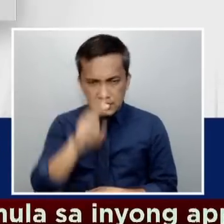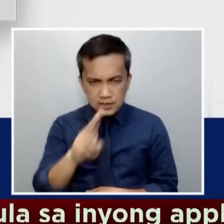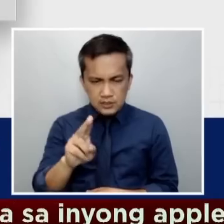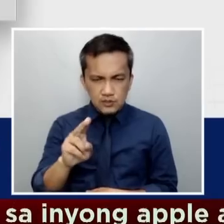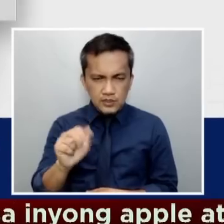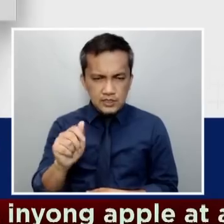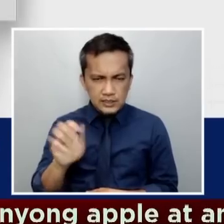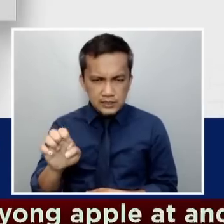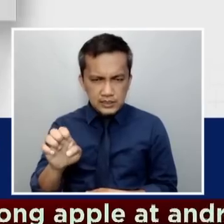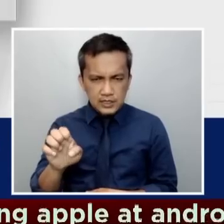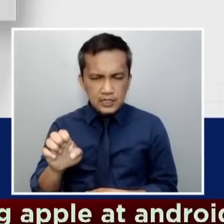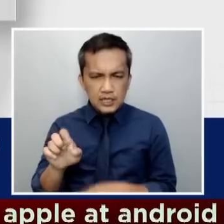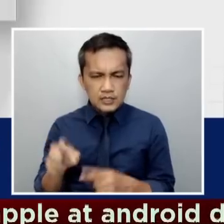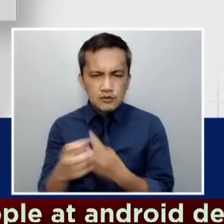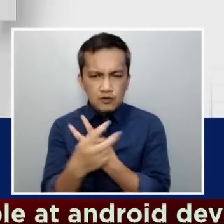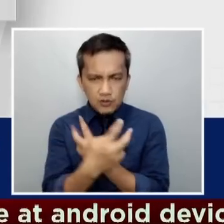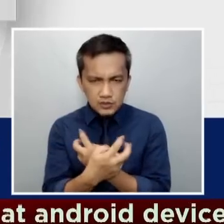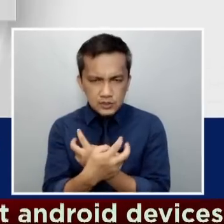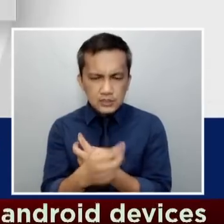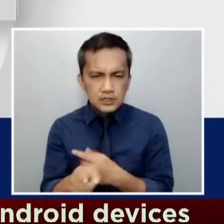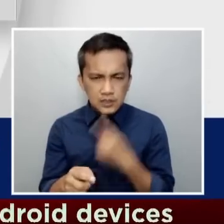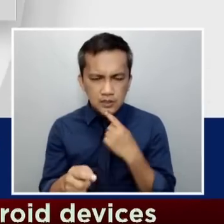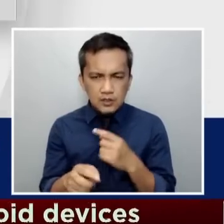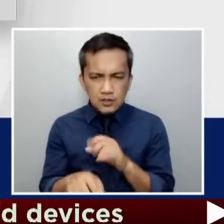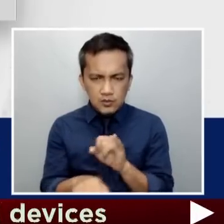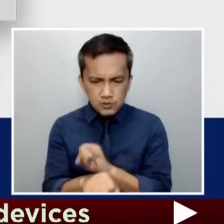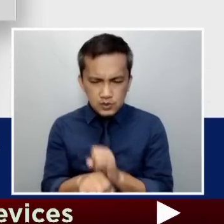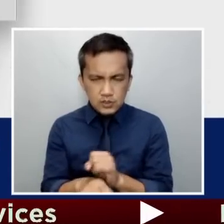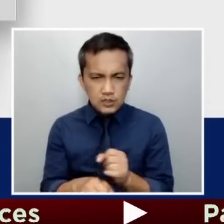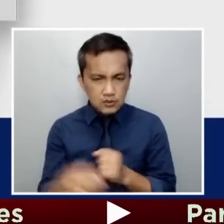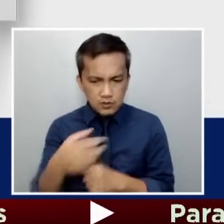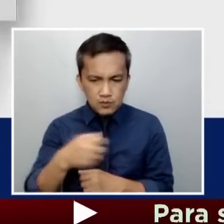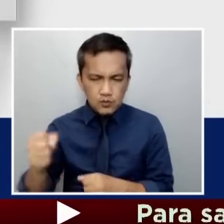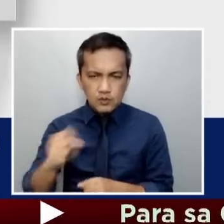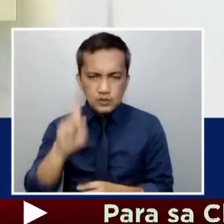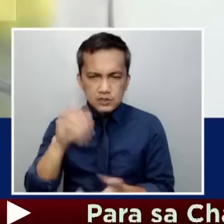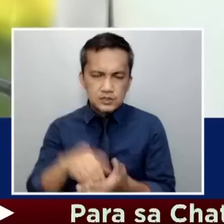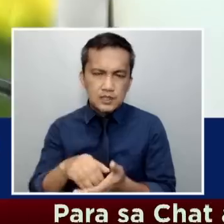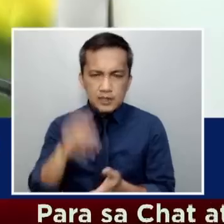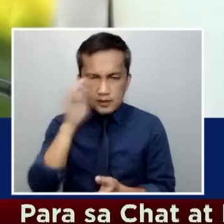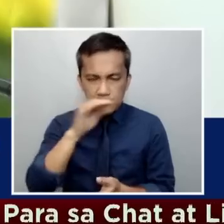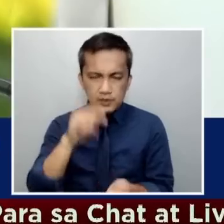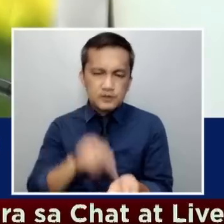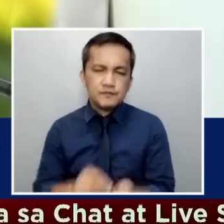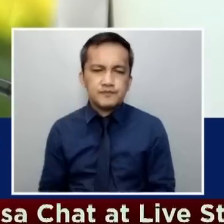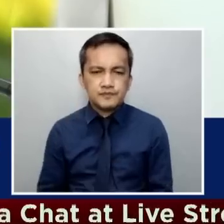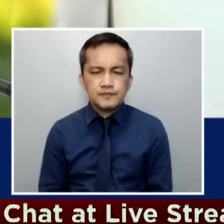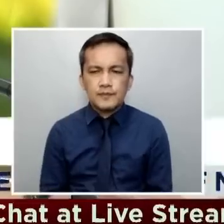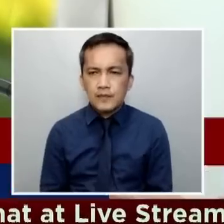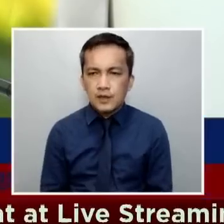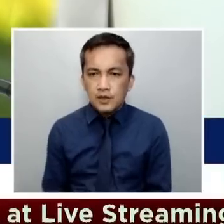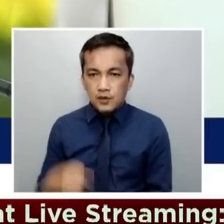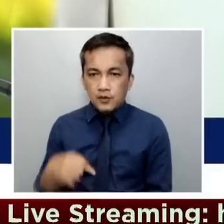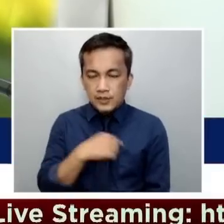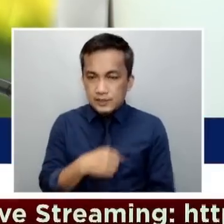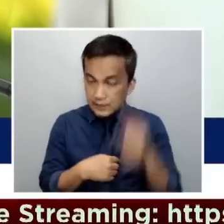at Austria na pursigido ngayong kumuha ng 1,000 Pinoy nurses. We are thinking of making